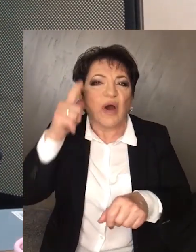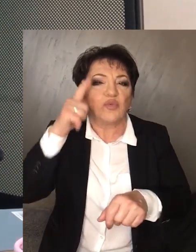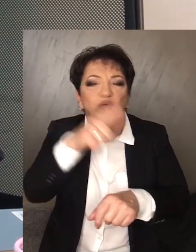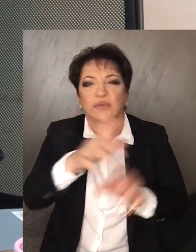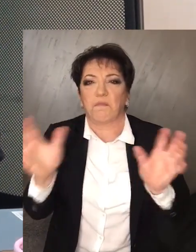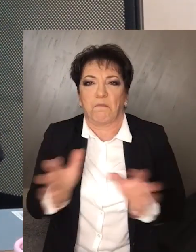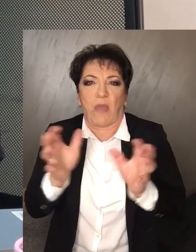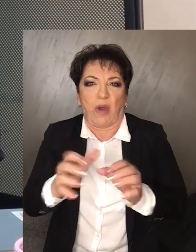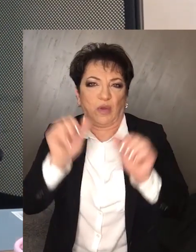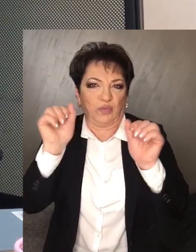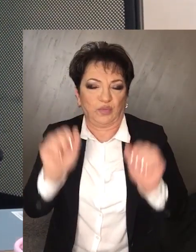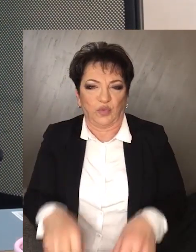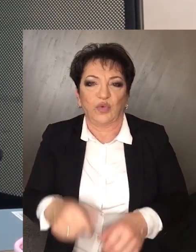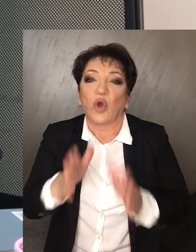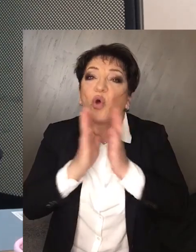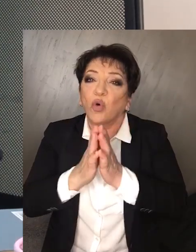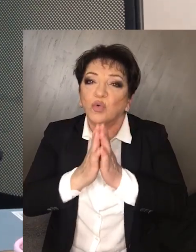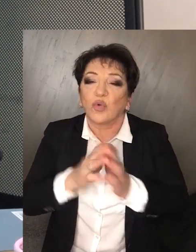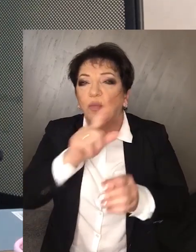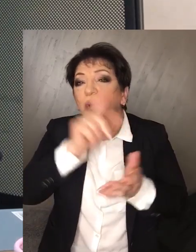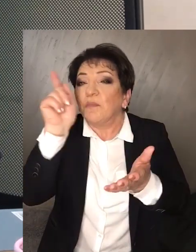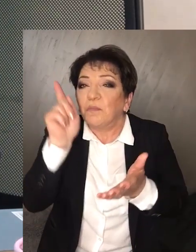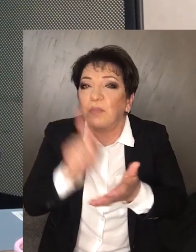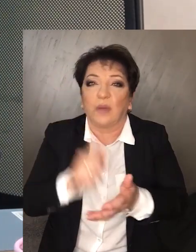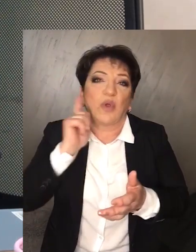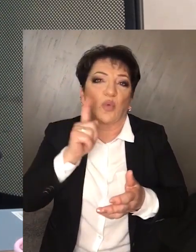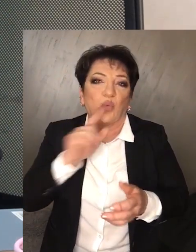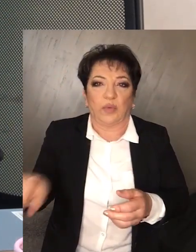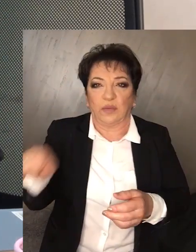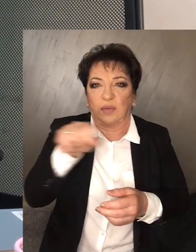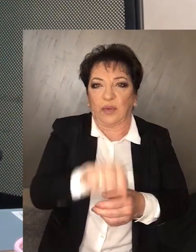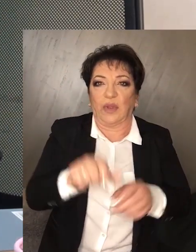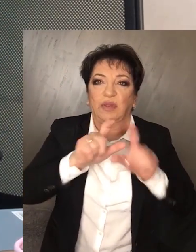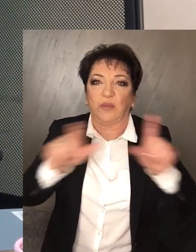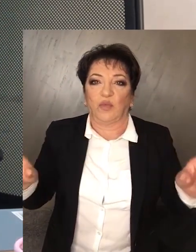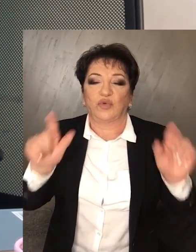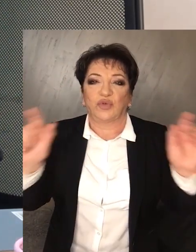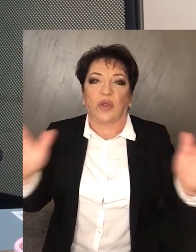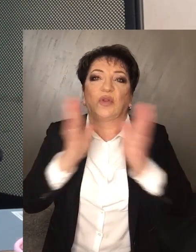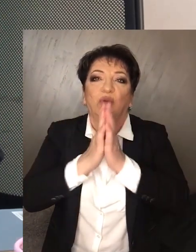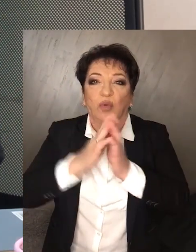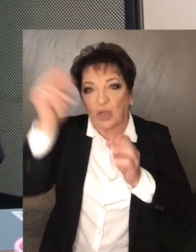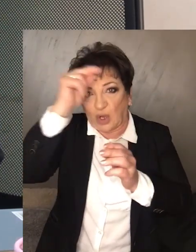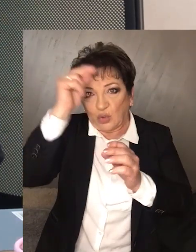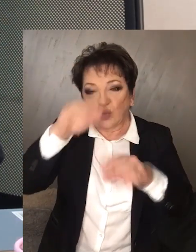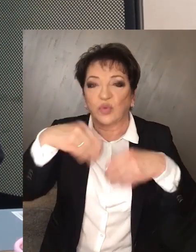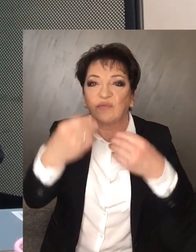դառնալու է ակադեմիկոս, ինքը կընդունվի բուհ, ինքը վաղը ձեզ կպահի, հաստատ համոզվեք,